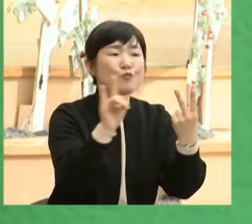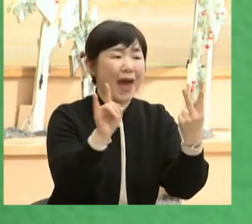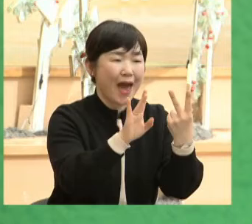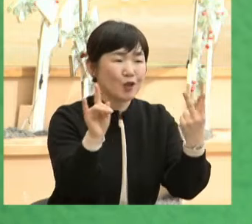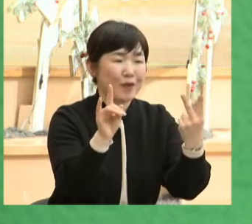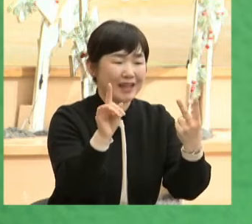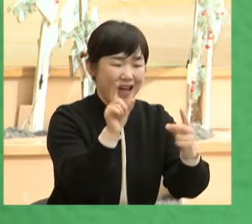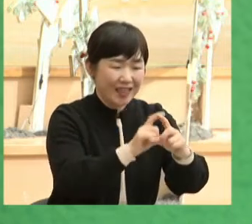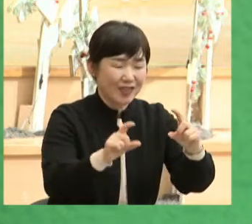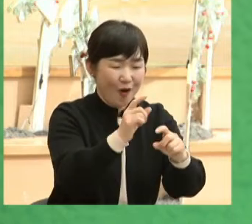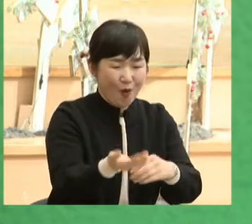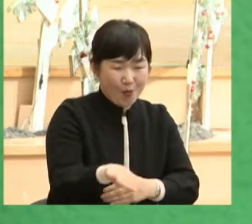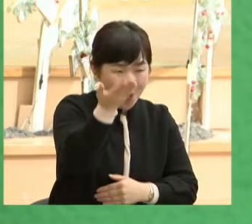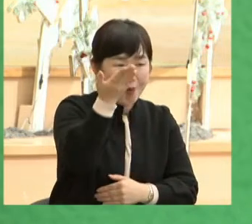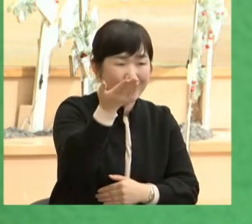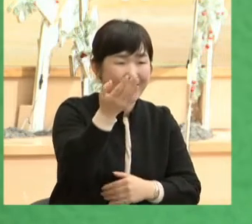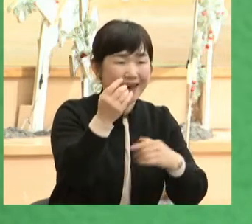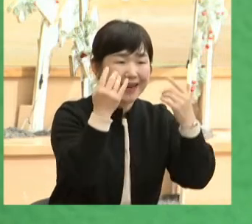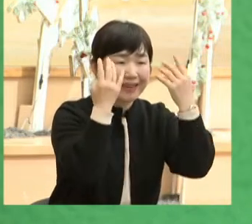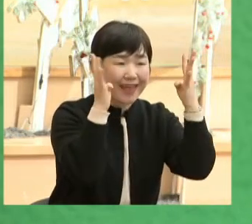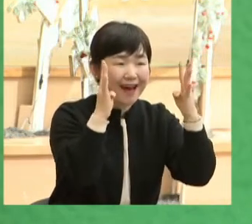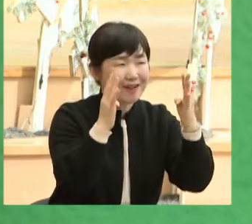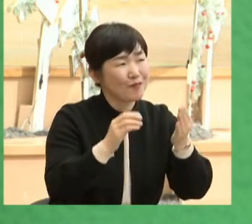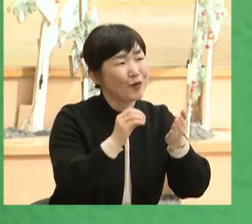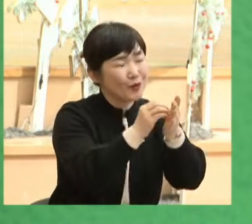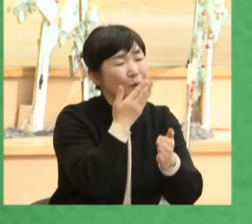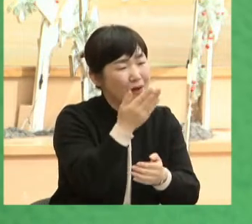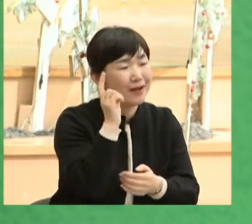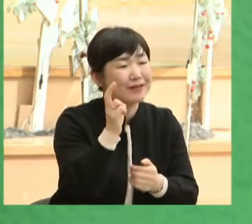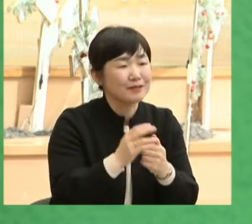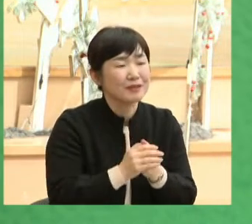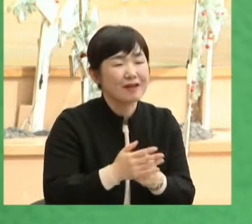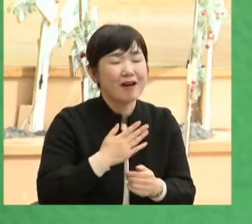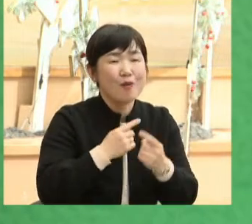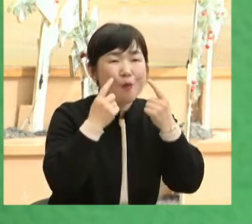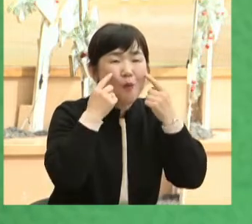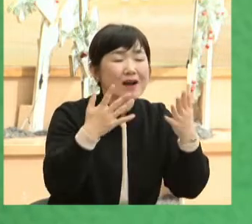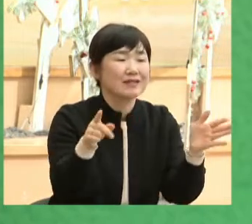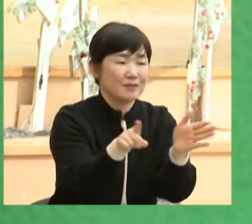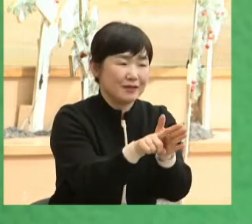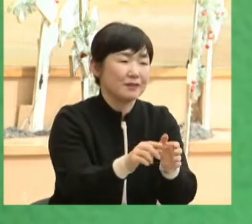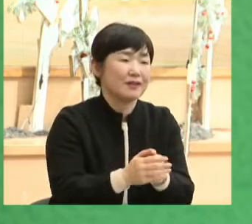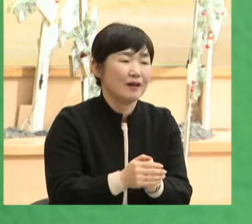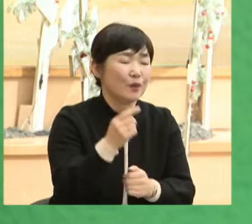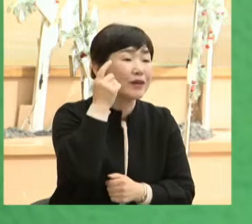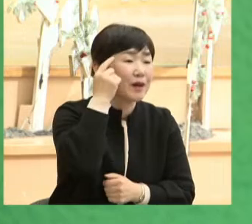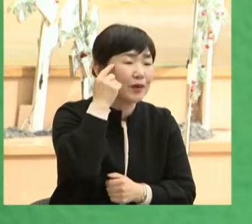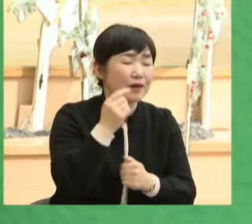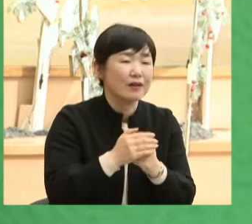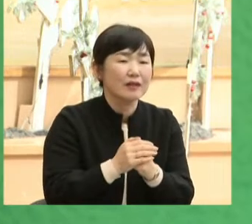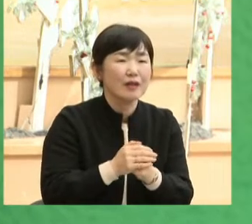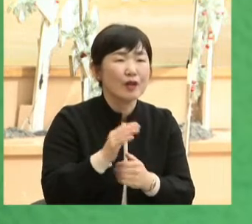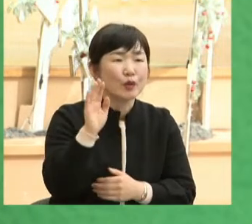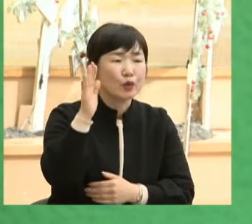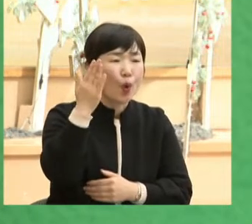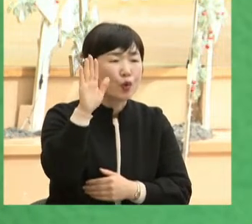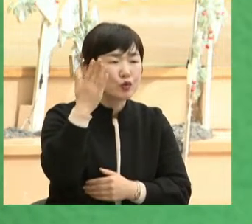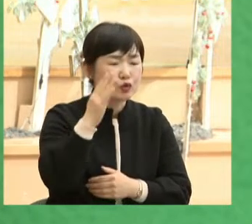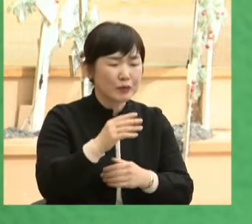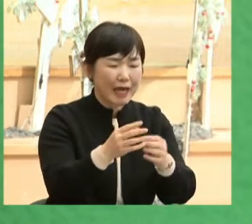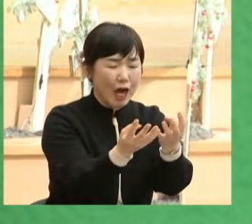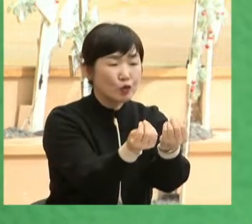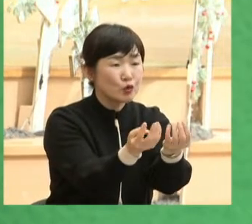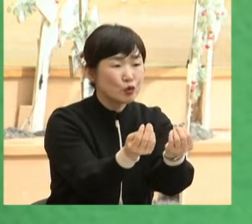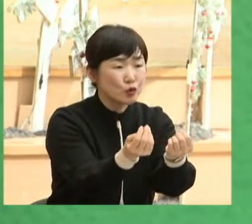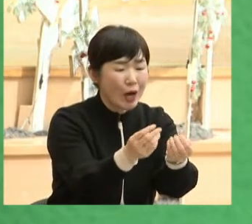뛰어나면서 대학에 갈 수 있다 뭐 꼭 명분이 아니라 나도 그렇게 저는 확실히 왜냐 요즘 여러분 수학